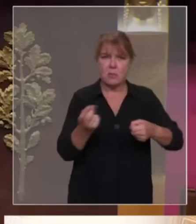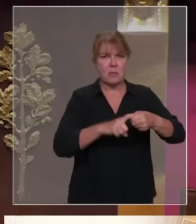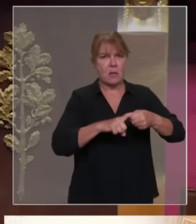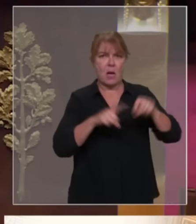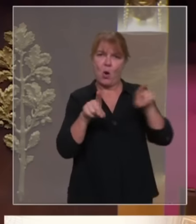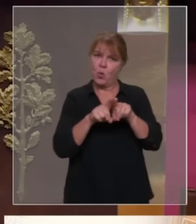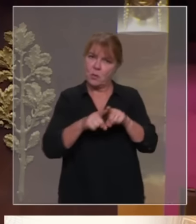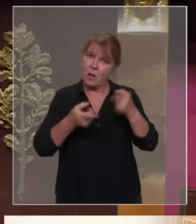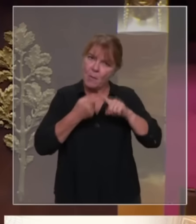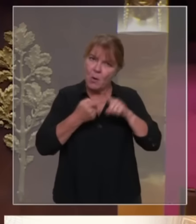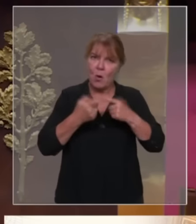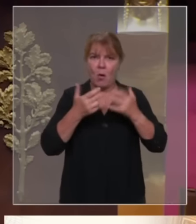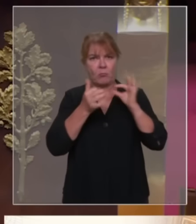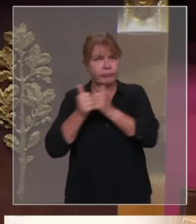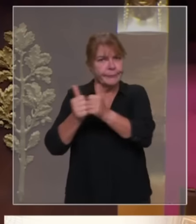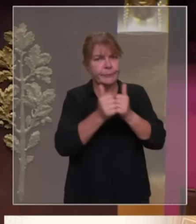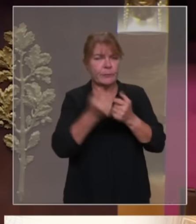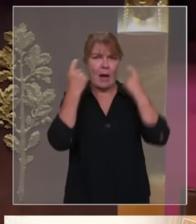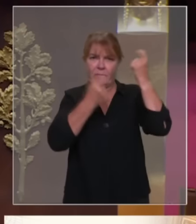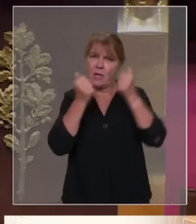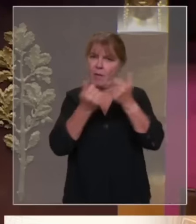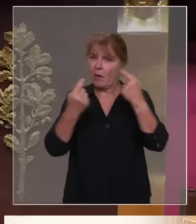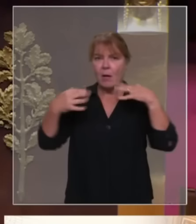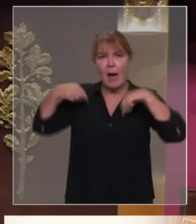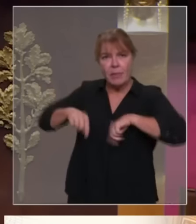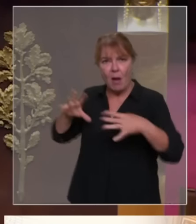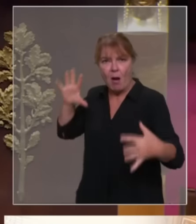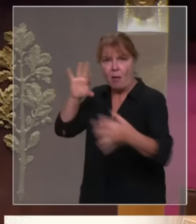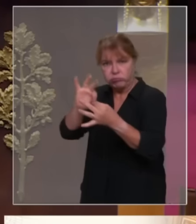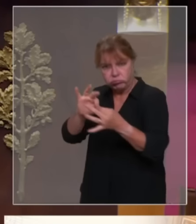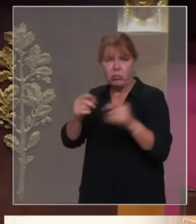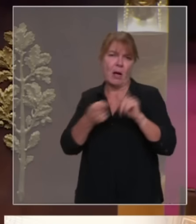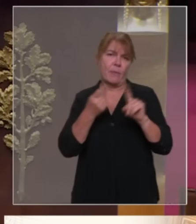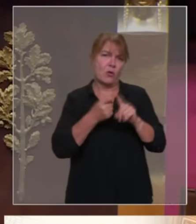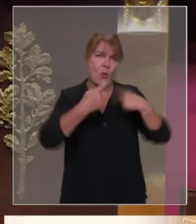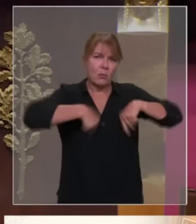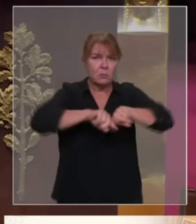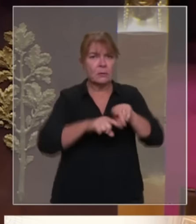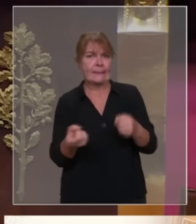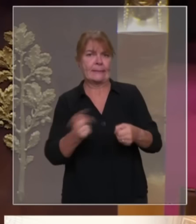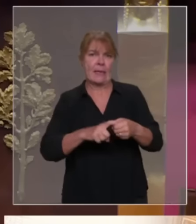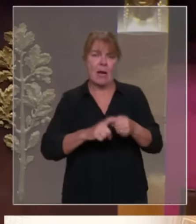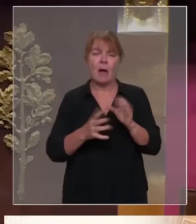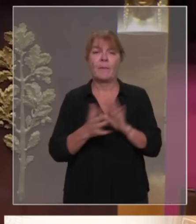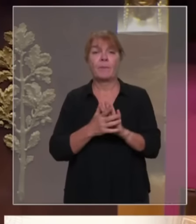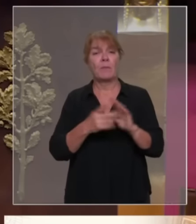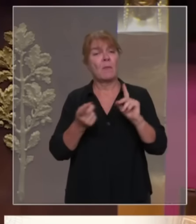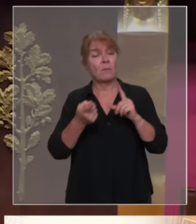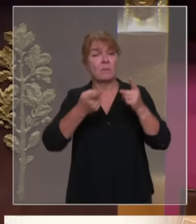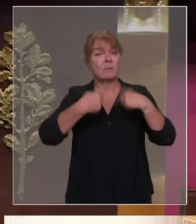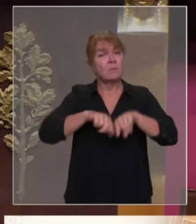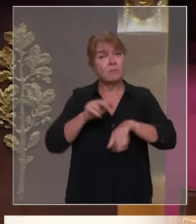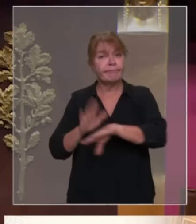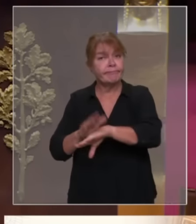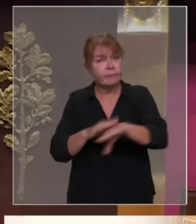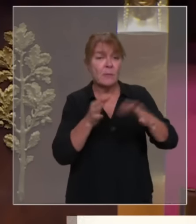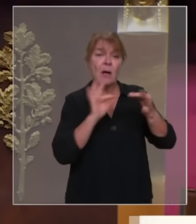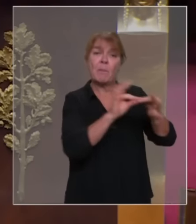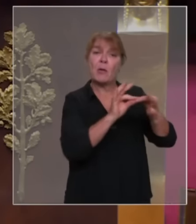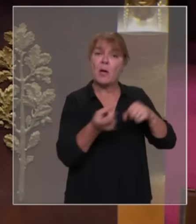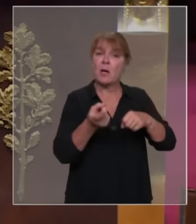et constructive avec l'État. Je fais confiance, mesdames et messieurs les députés, aux partenaires sociaux